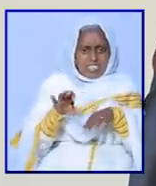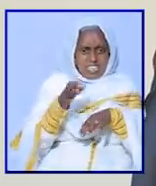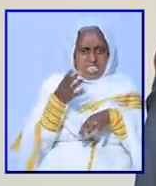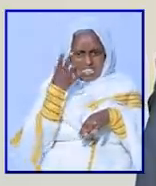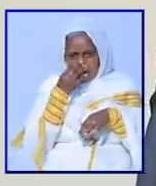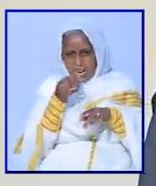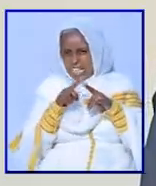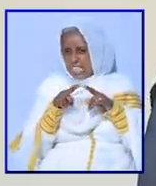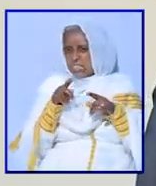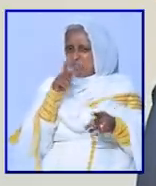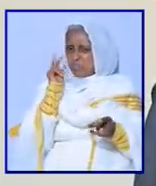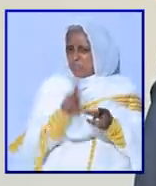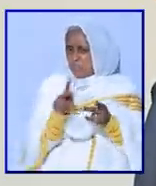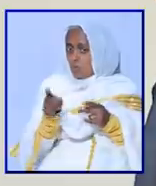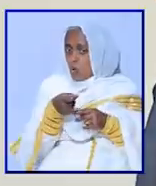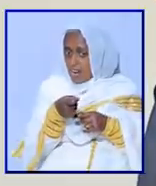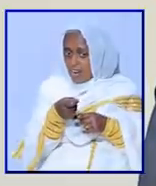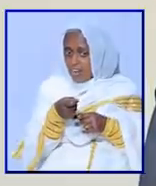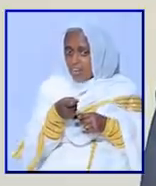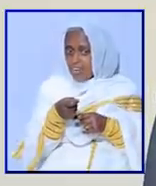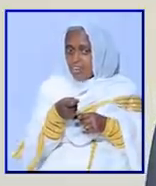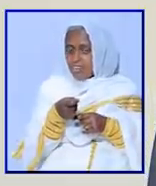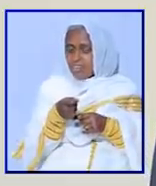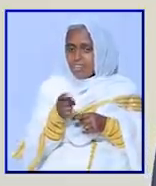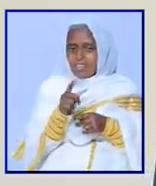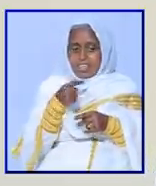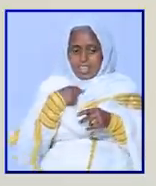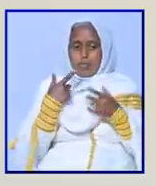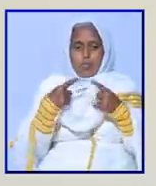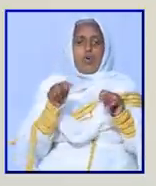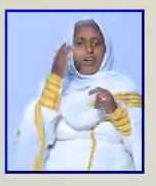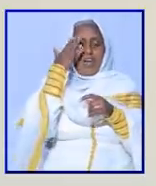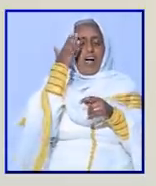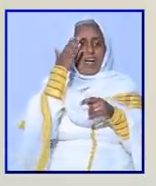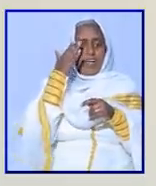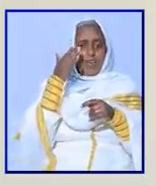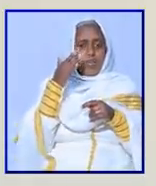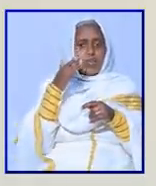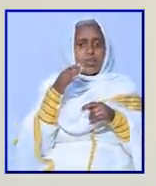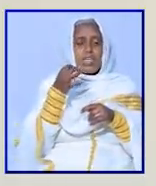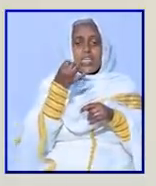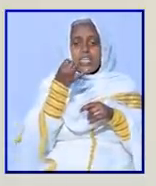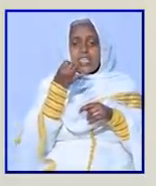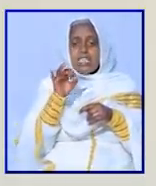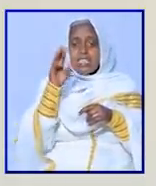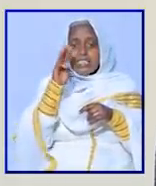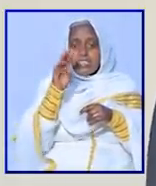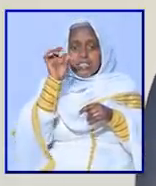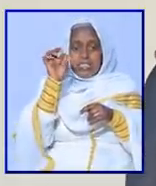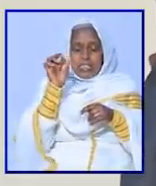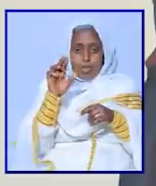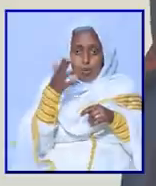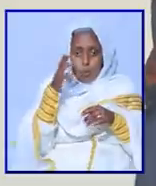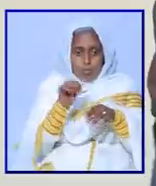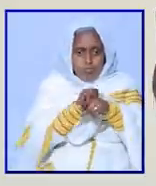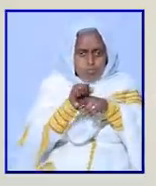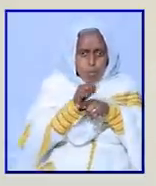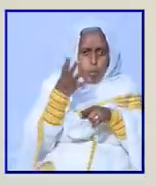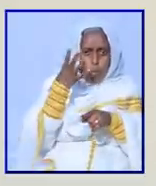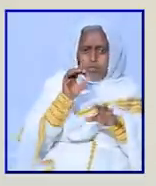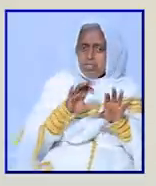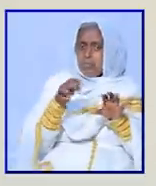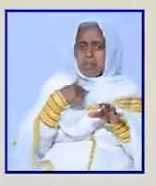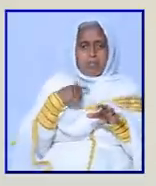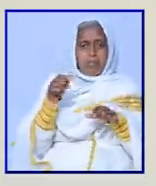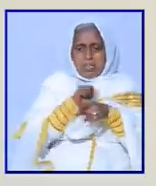ግን ተሳክቶላችኋል? እኔ ሞክሬዋለሁ ሉስትሮ እንደሚቀባው አልሆነልኝ።